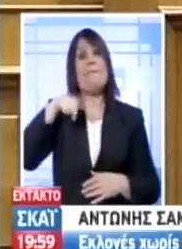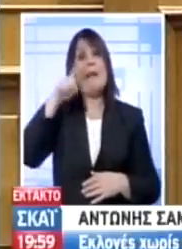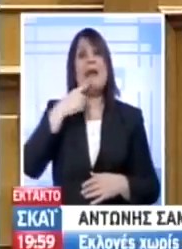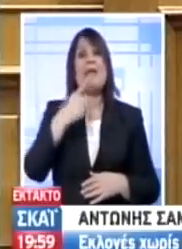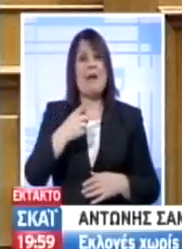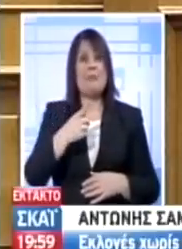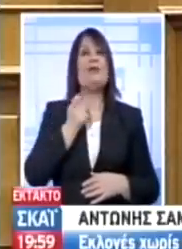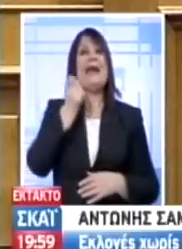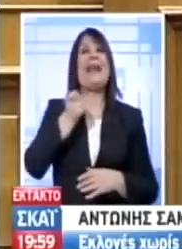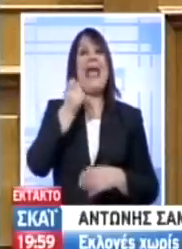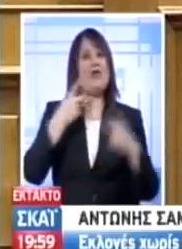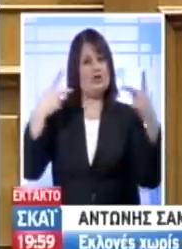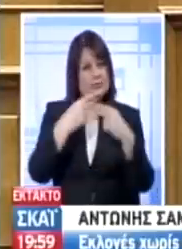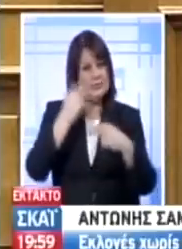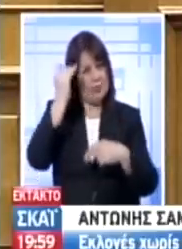κούρεμα,